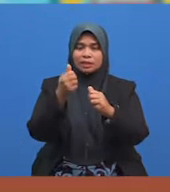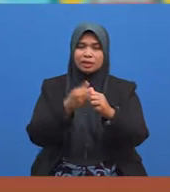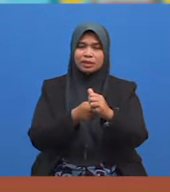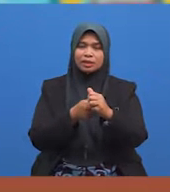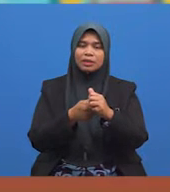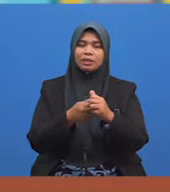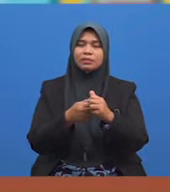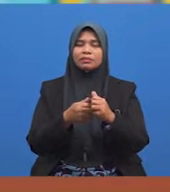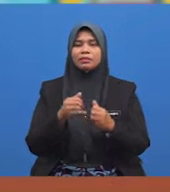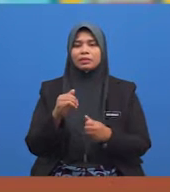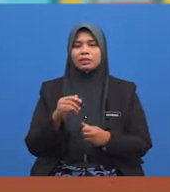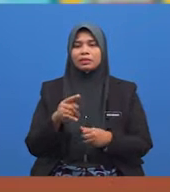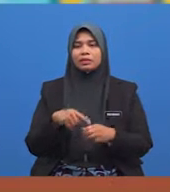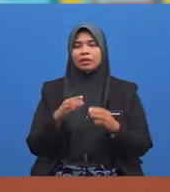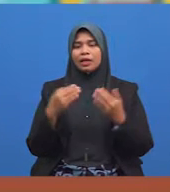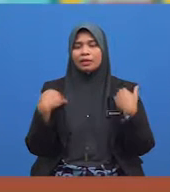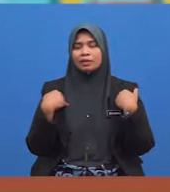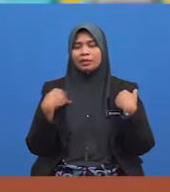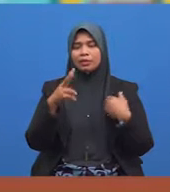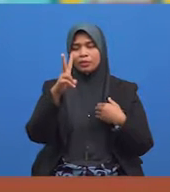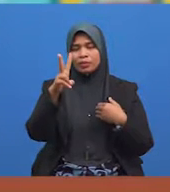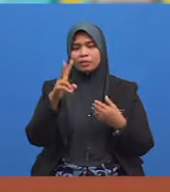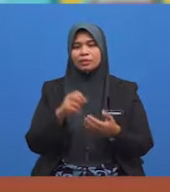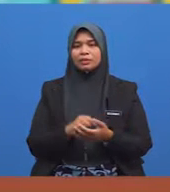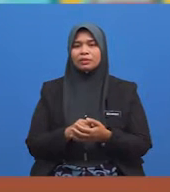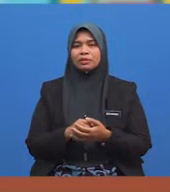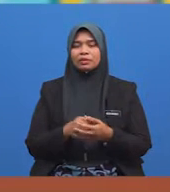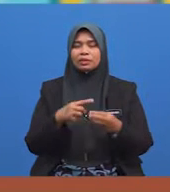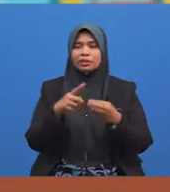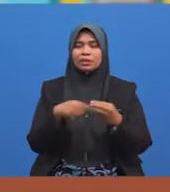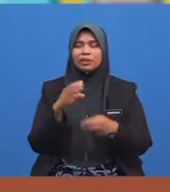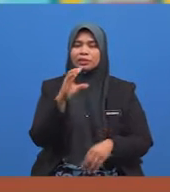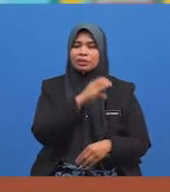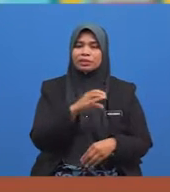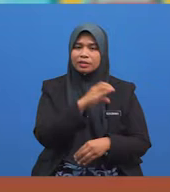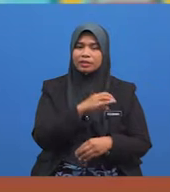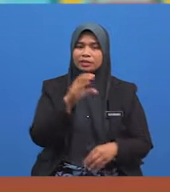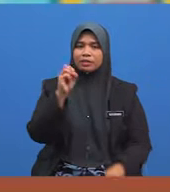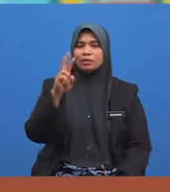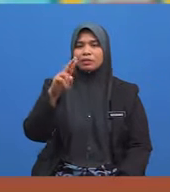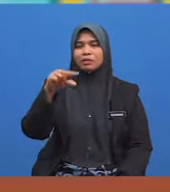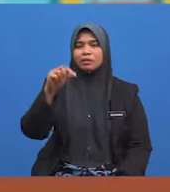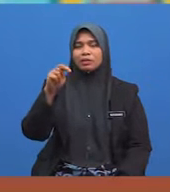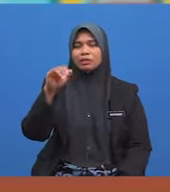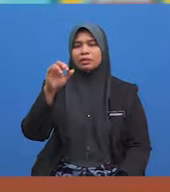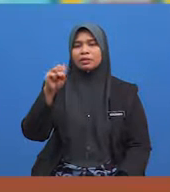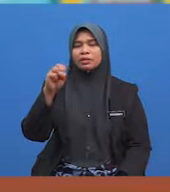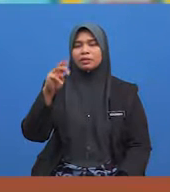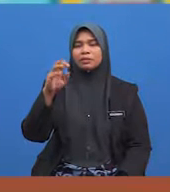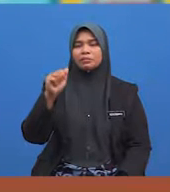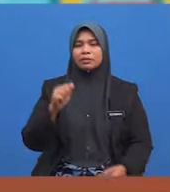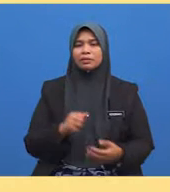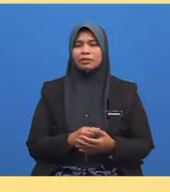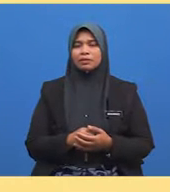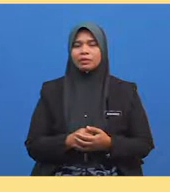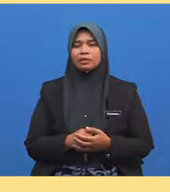Setiap kuplet terdiri daripada dua pernyataan tentang ciri-ciri organisma atau kumpulan organisma yang